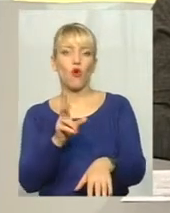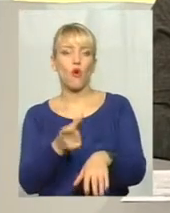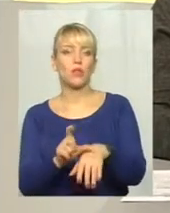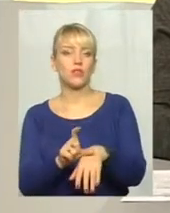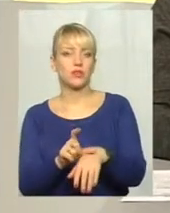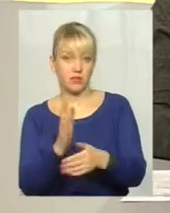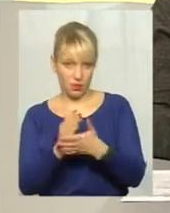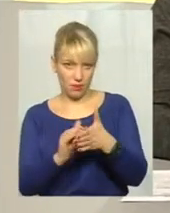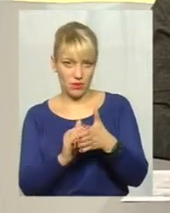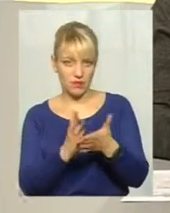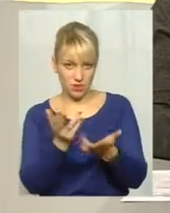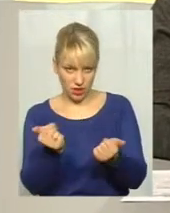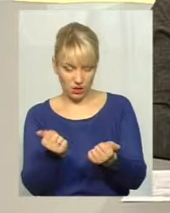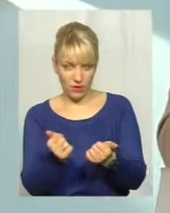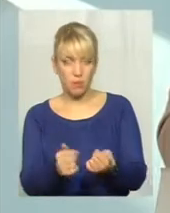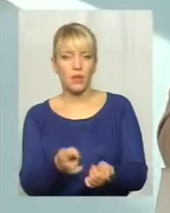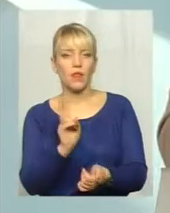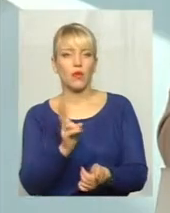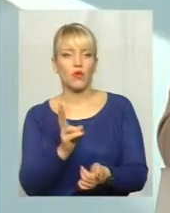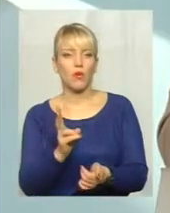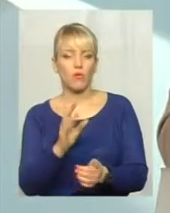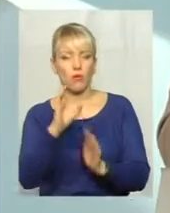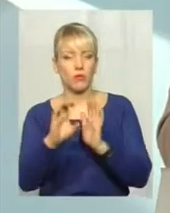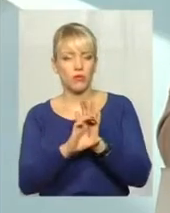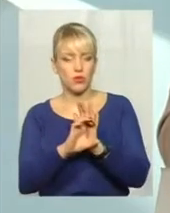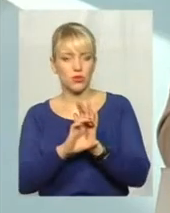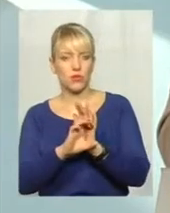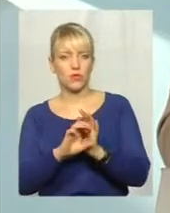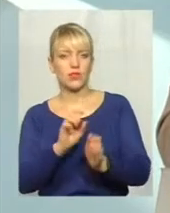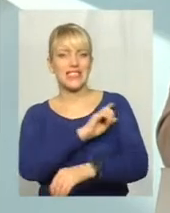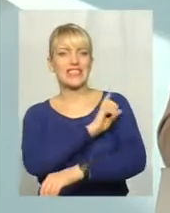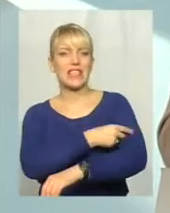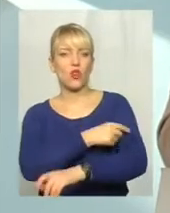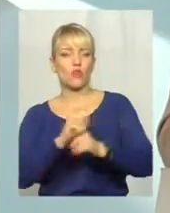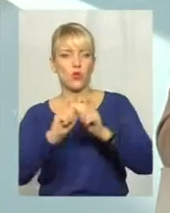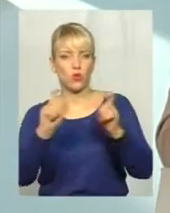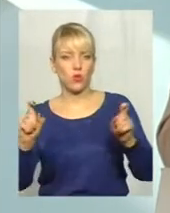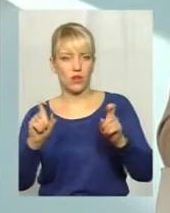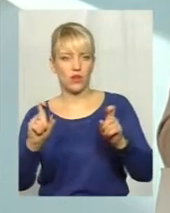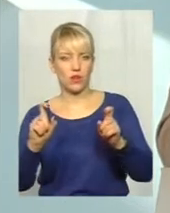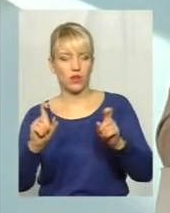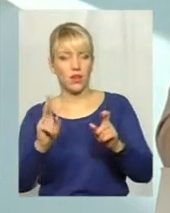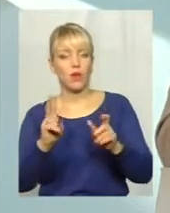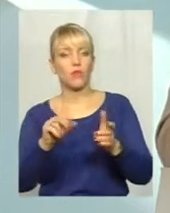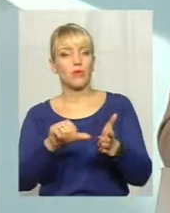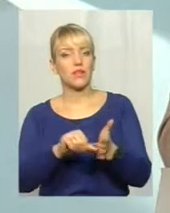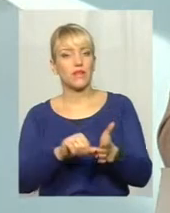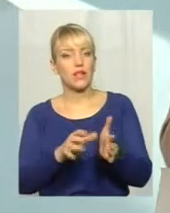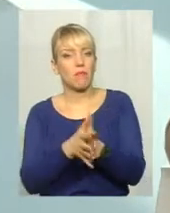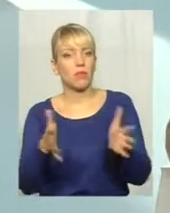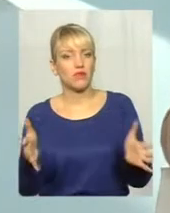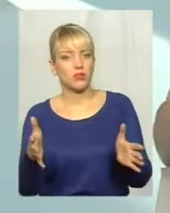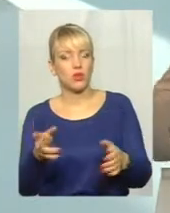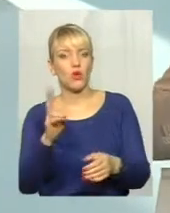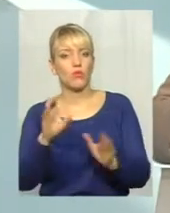є прізвище, так? Так. Кому підпорядковуються силові органи чи не більшості часу, не представникам більшості? Кому підпорядковуються